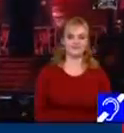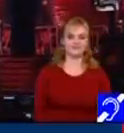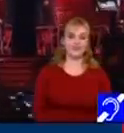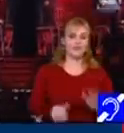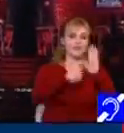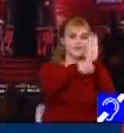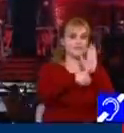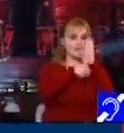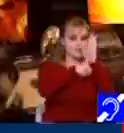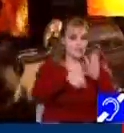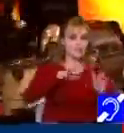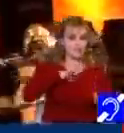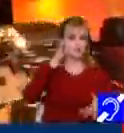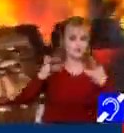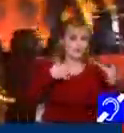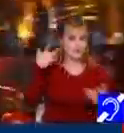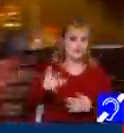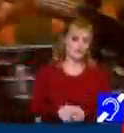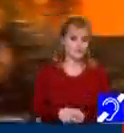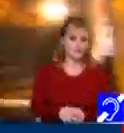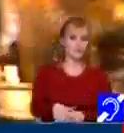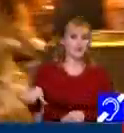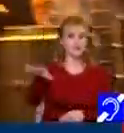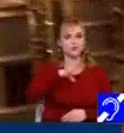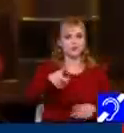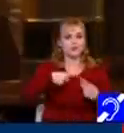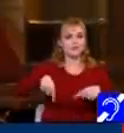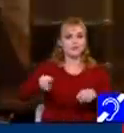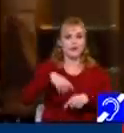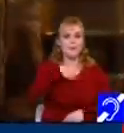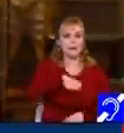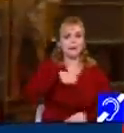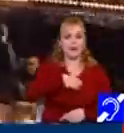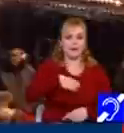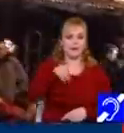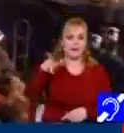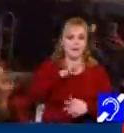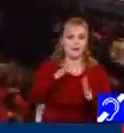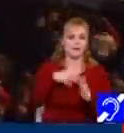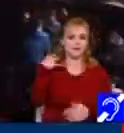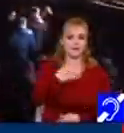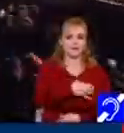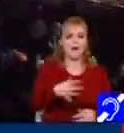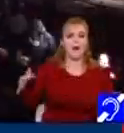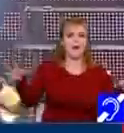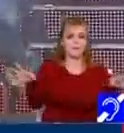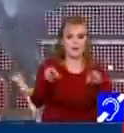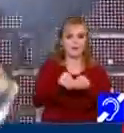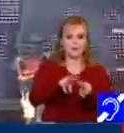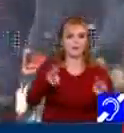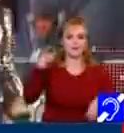Șase ore a ținut distracția în piața George Enescu. Totul a fost organizat de Primăria Capitalei, în parteneriat cu Centrul Cultural